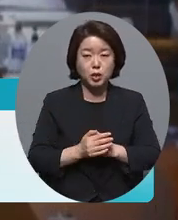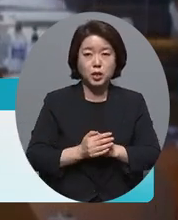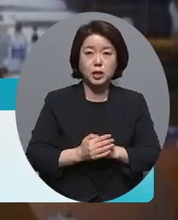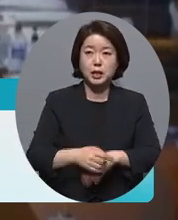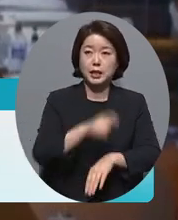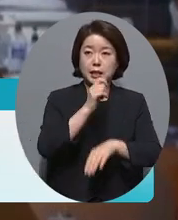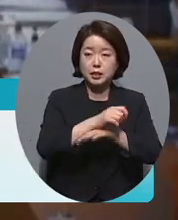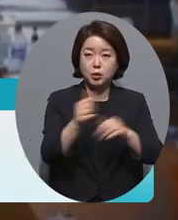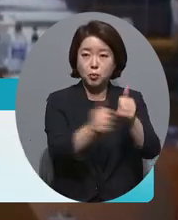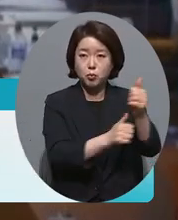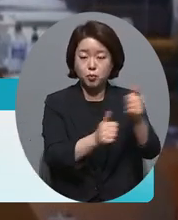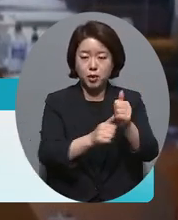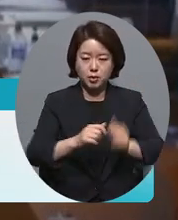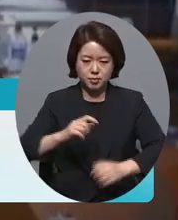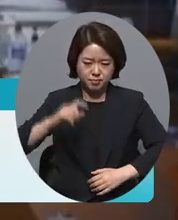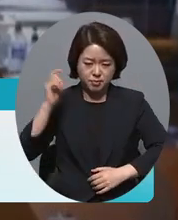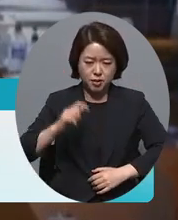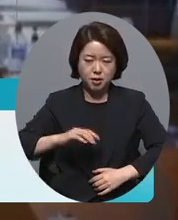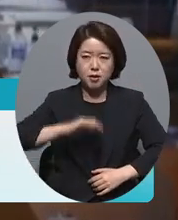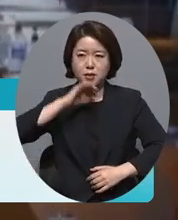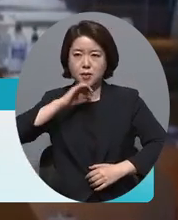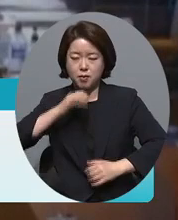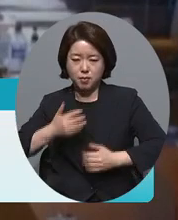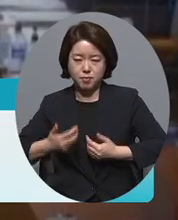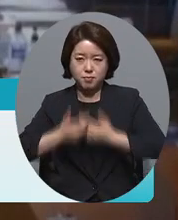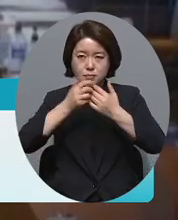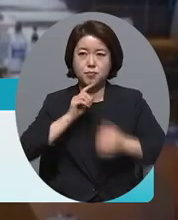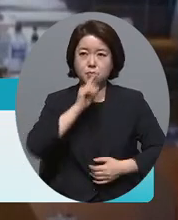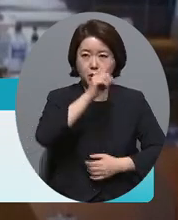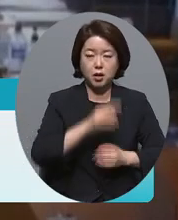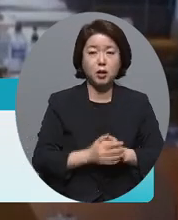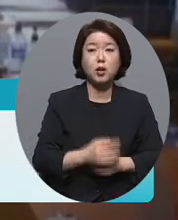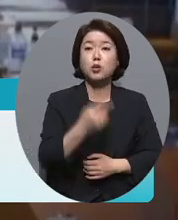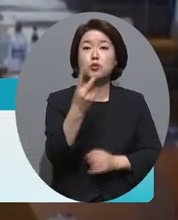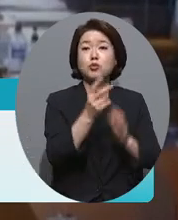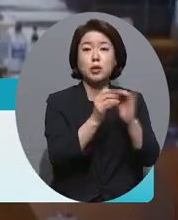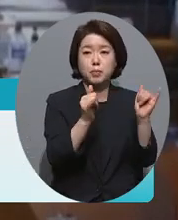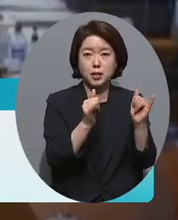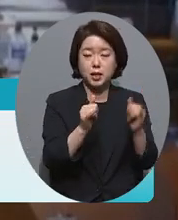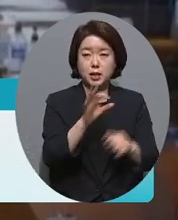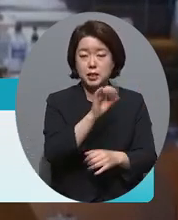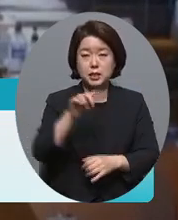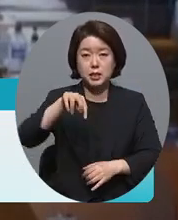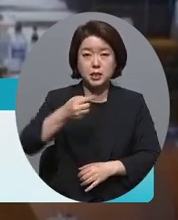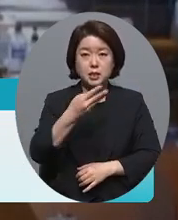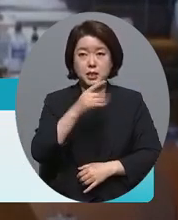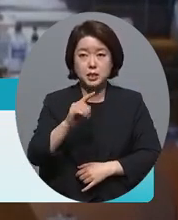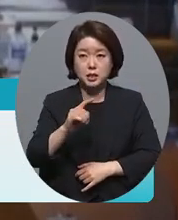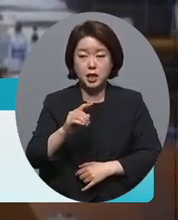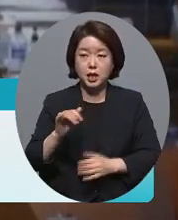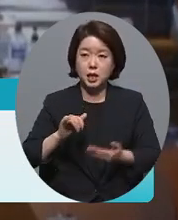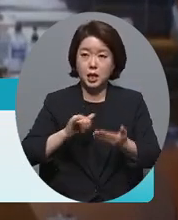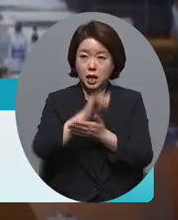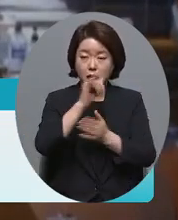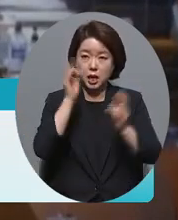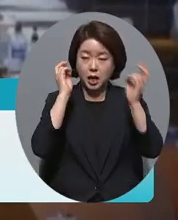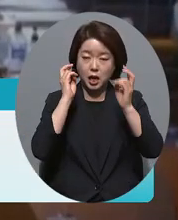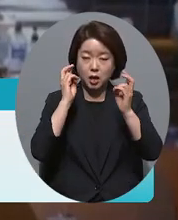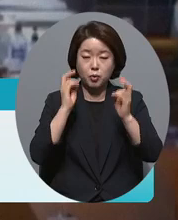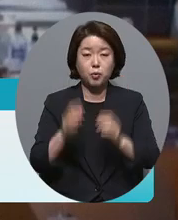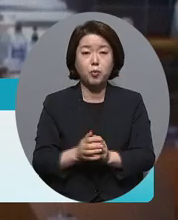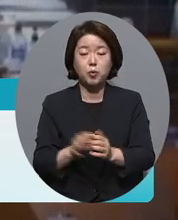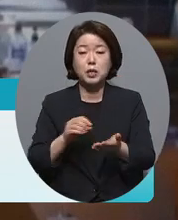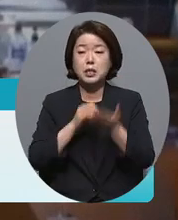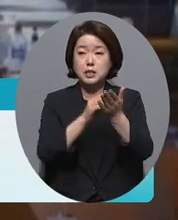정부의 아주 강력한 항의를 보내오셨습니다 두 분 다 인스타항공 인사청탁을